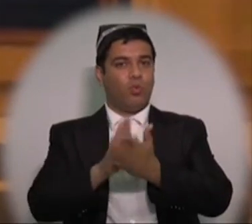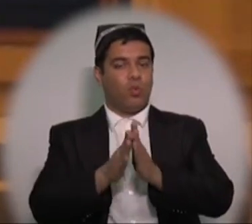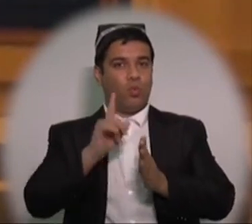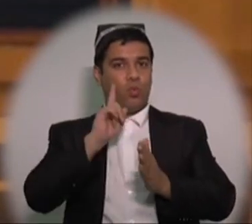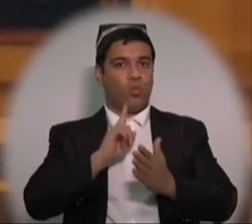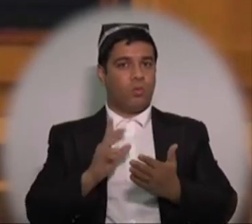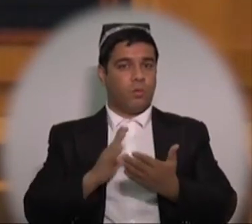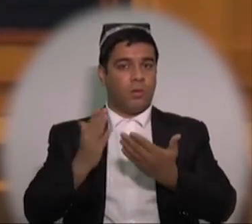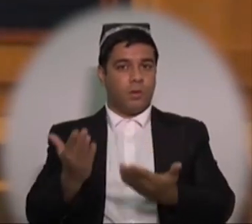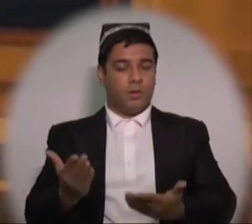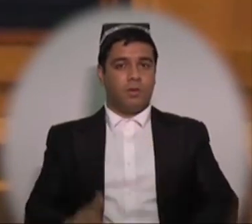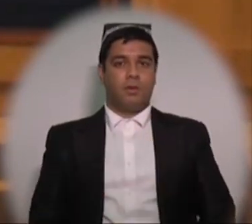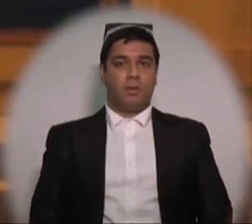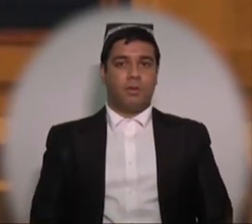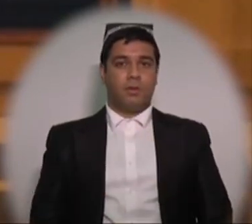qulayliklar bo'lgan.